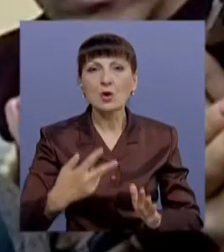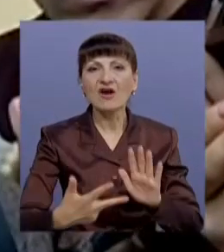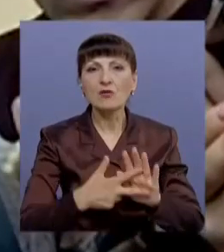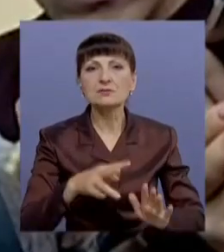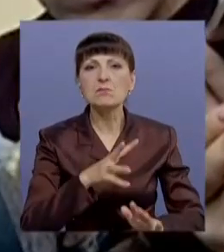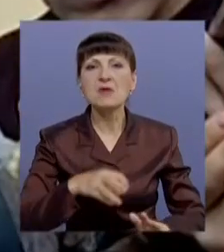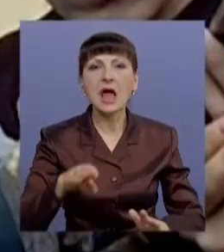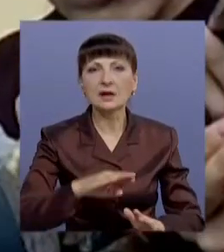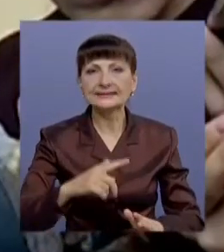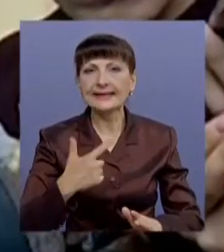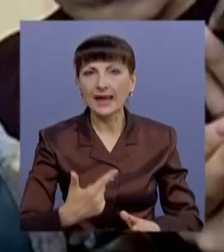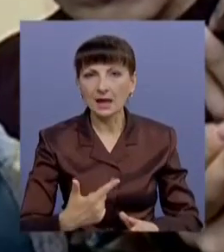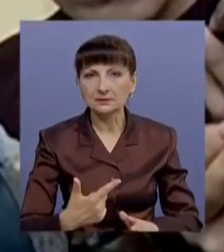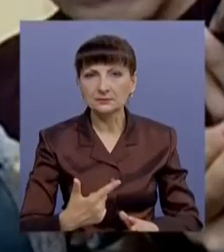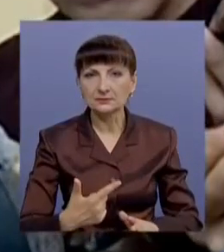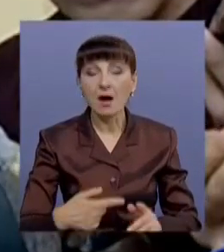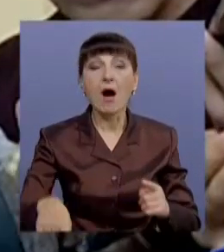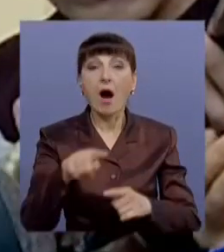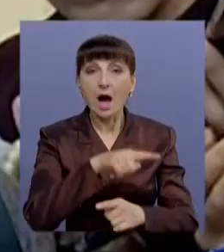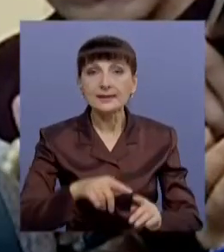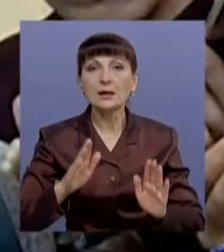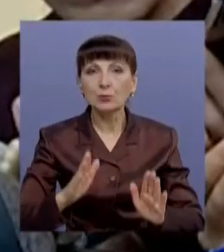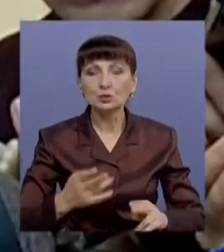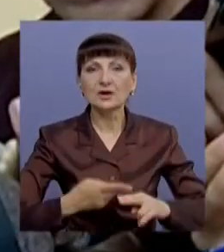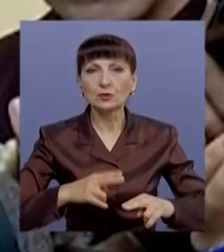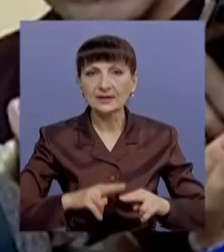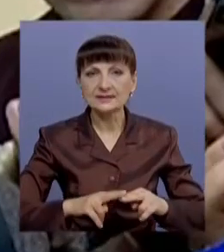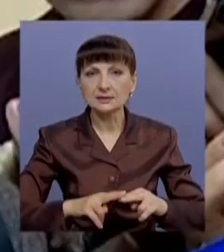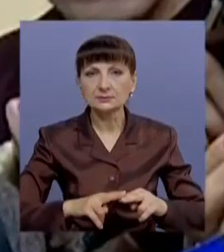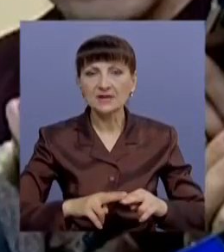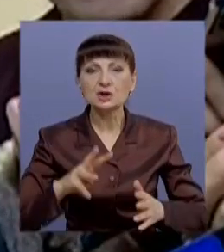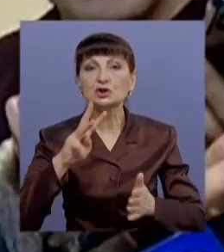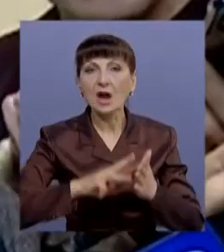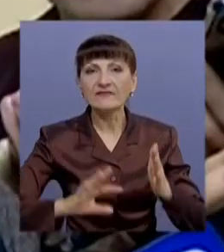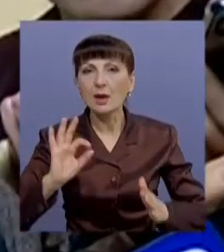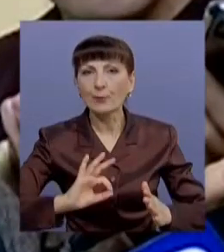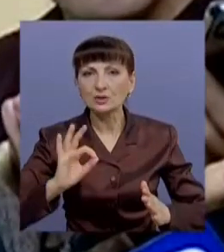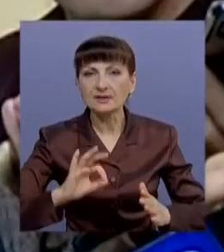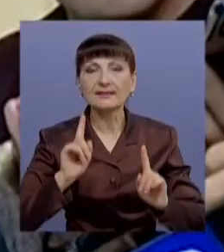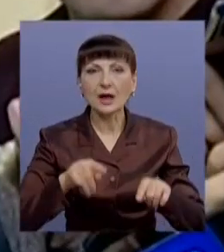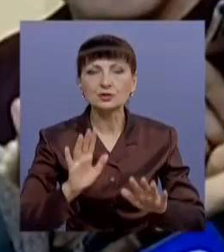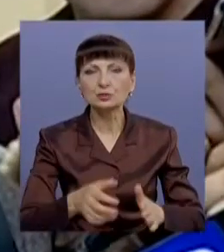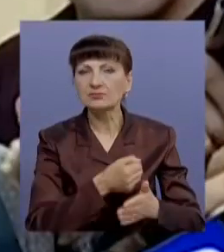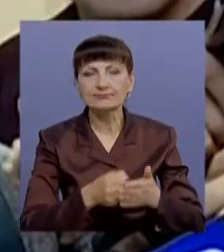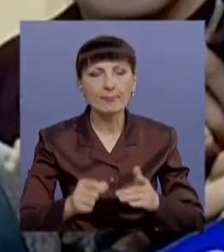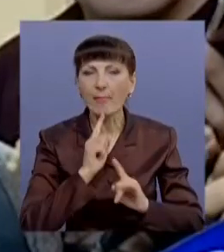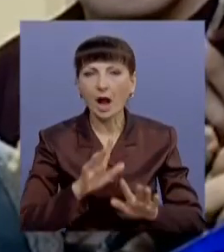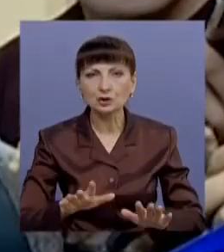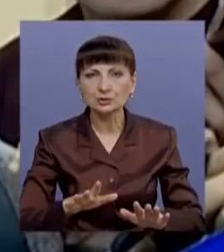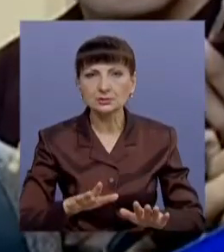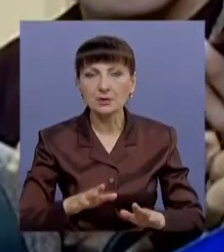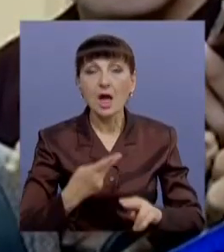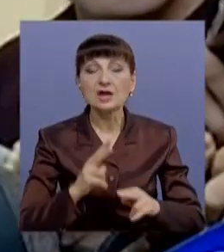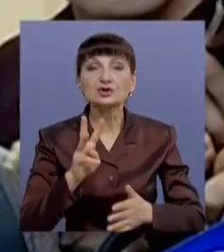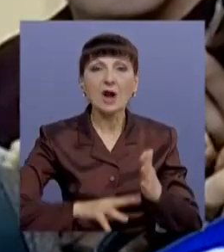48 миллиардов тенге. Они будут, эти, я имею в виду штрафы и пени, также будут погашены. Эти